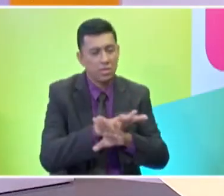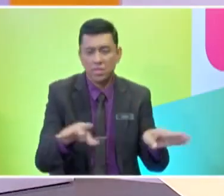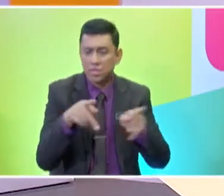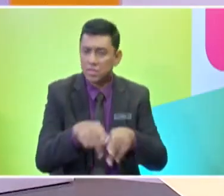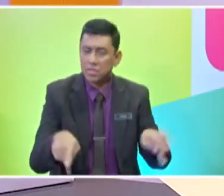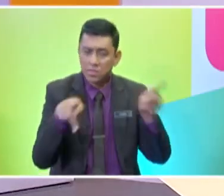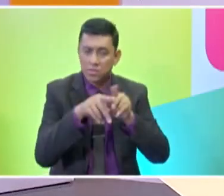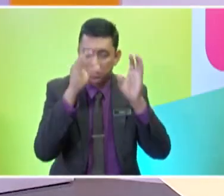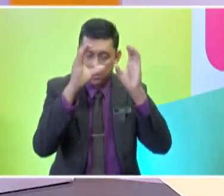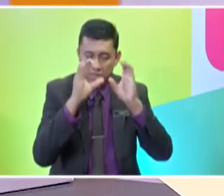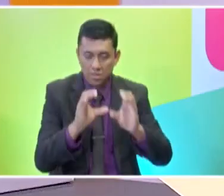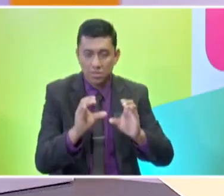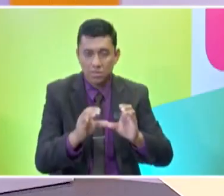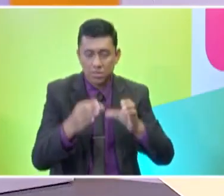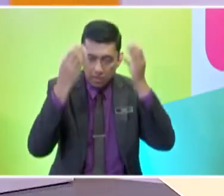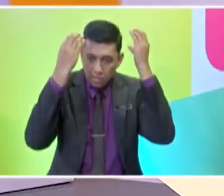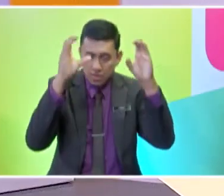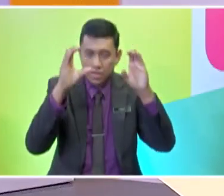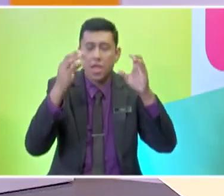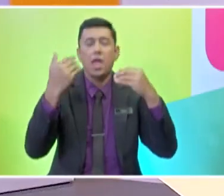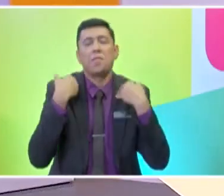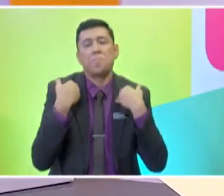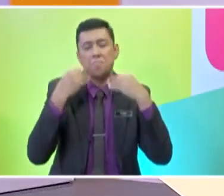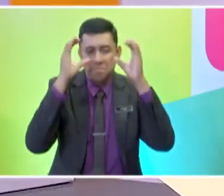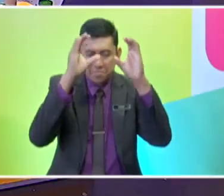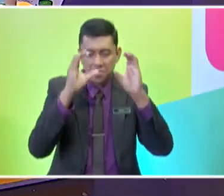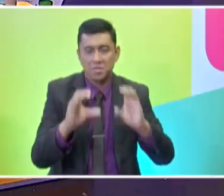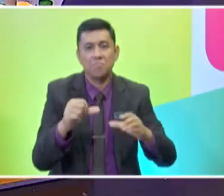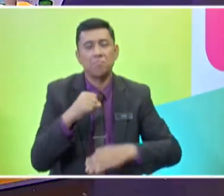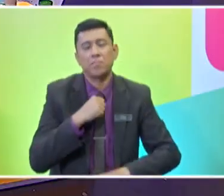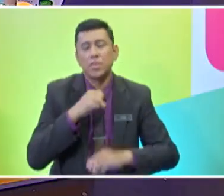cari kucingku ada itu sendiri Saya ada itu sendiri